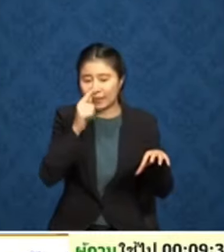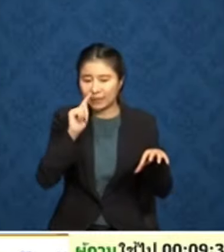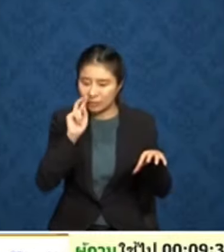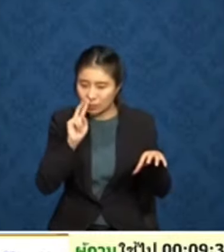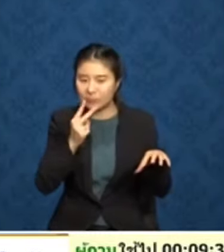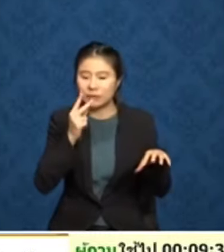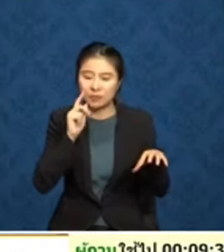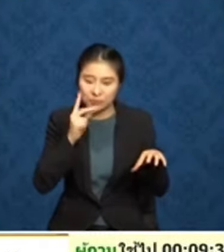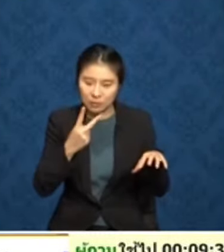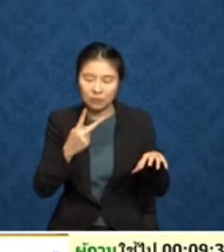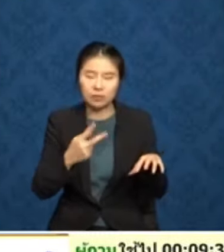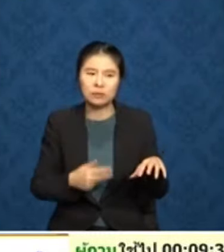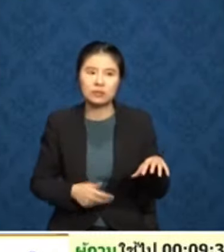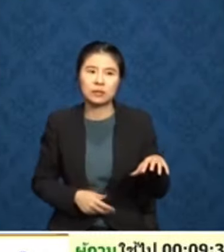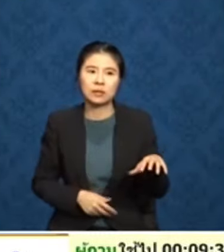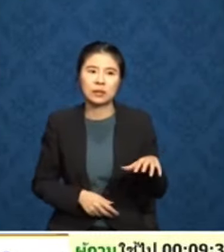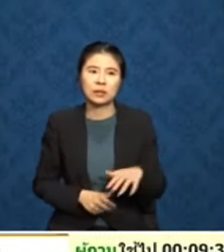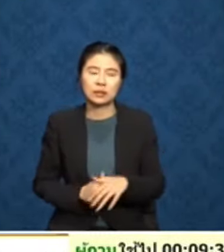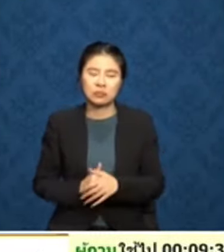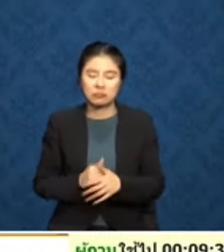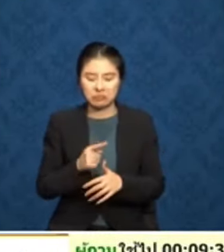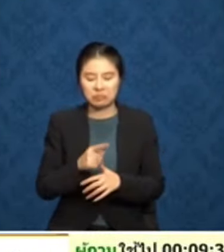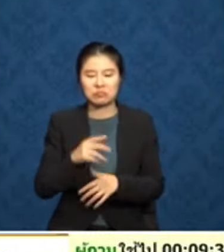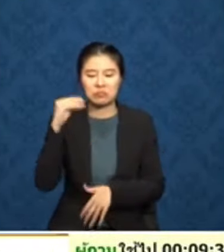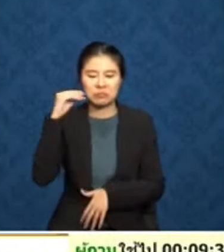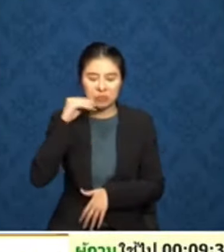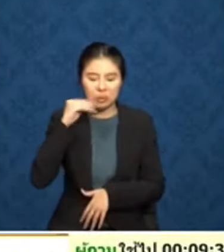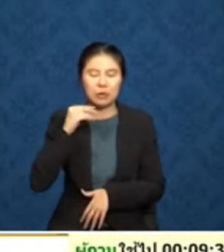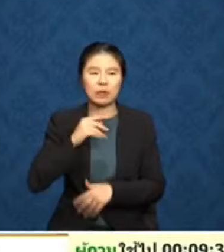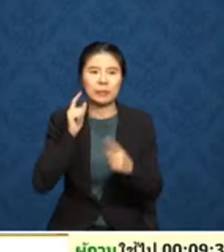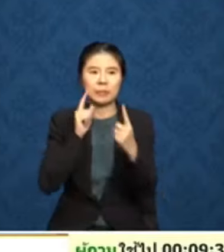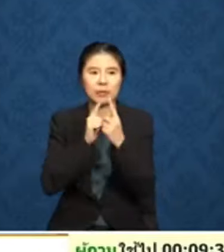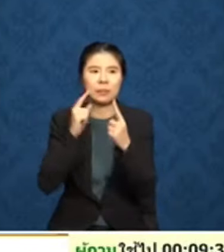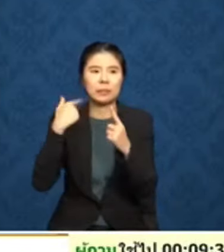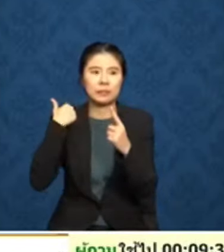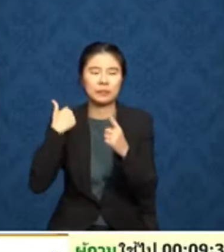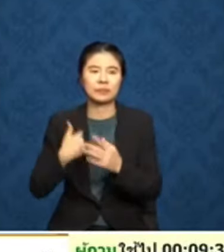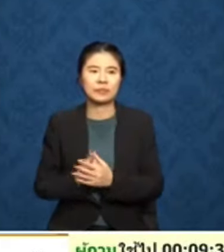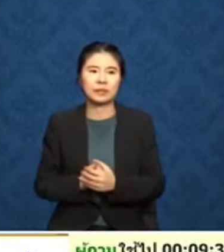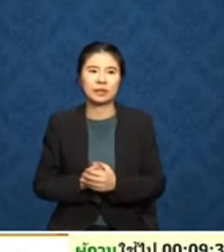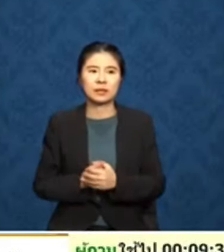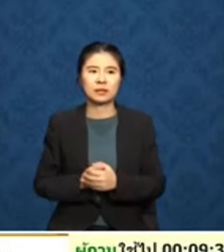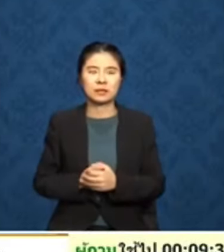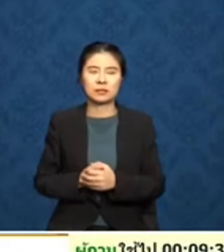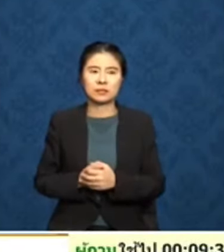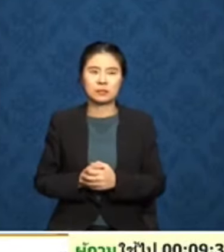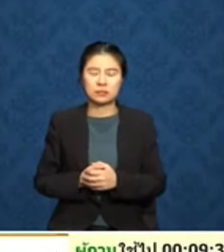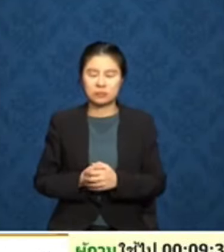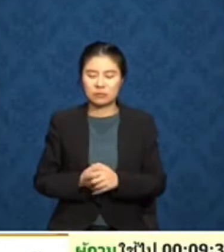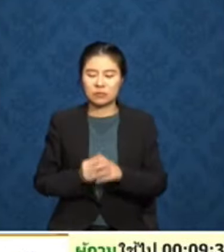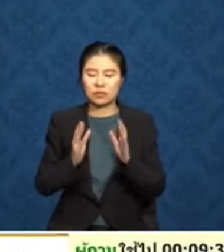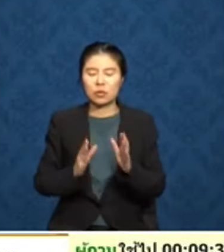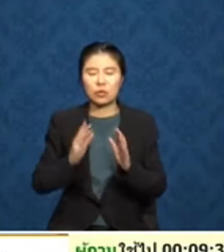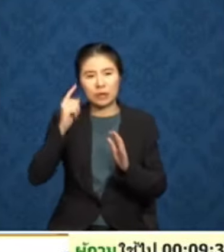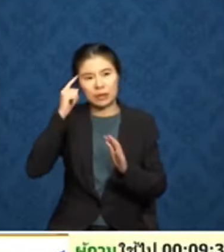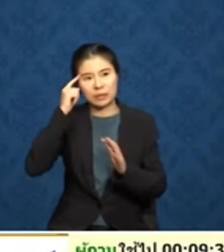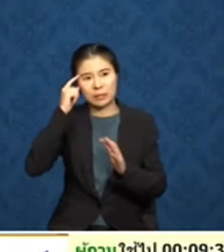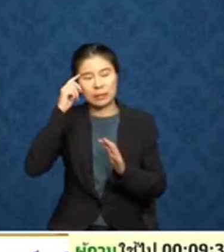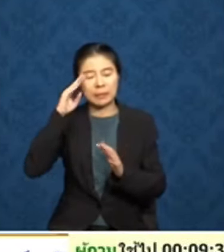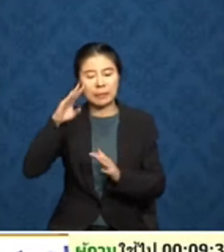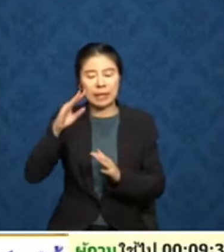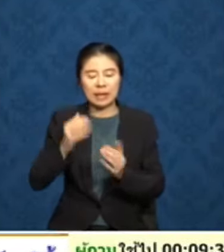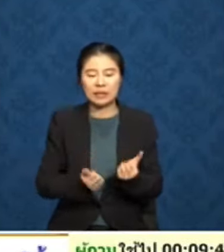ที่เกิดขึ้นทั้งหมดที่ดิฉันประสบพบเจอกับตัวเองในการที่จะส่งเคสผู้ป่วยจิตเวชซึ่งเกิดจากยาเสพติด